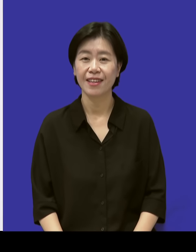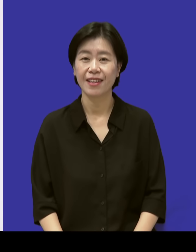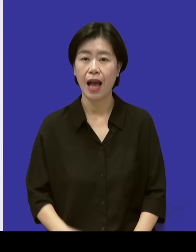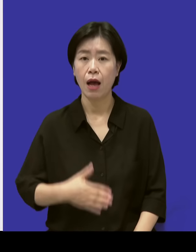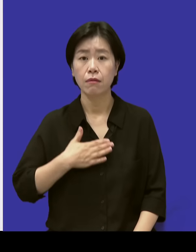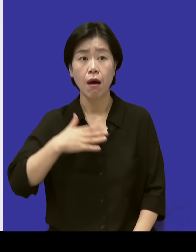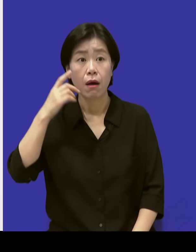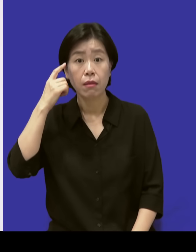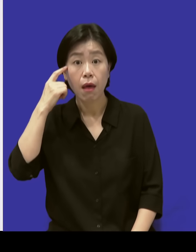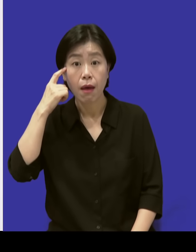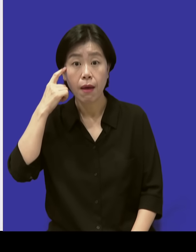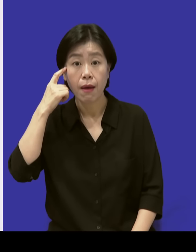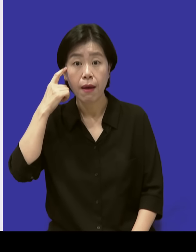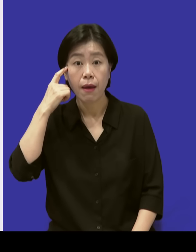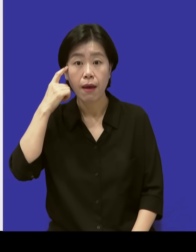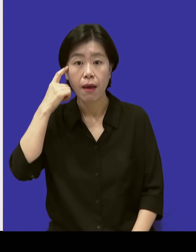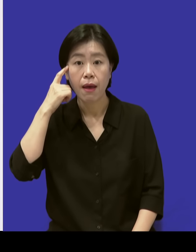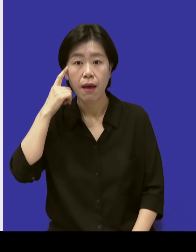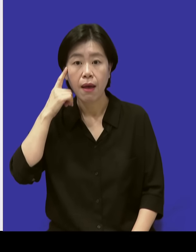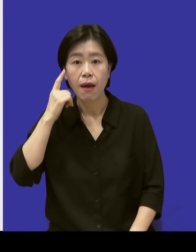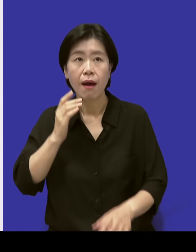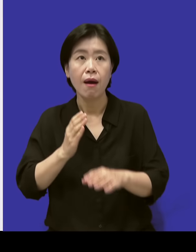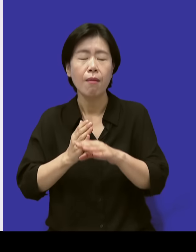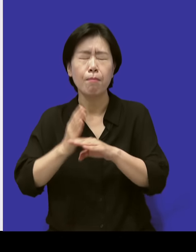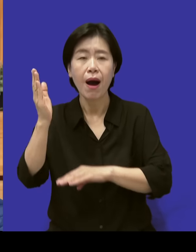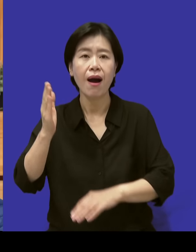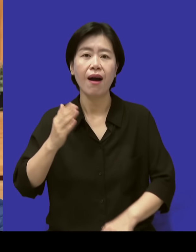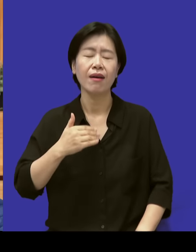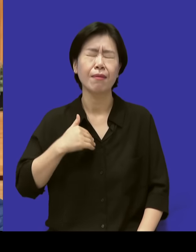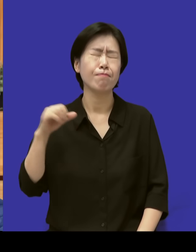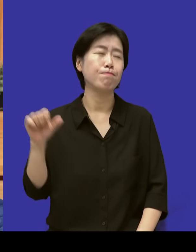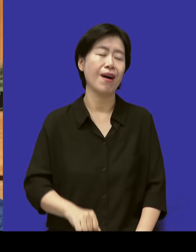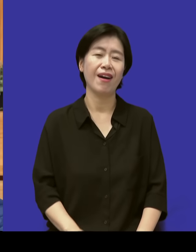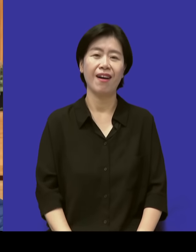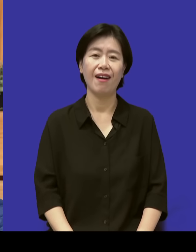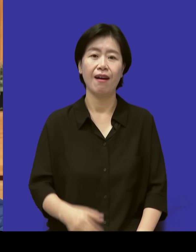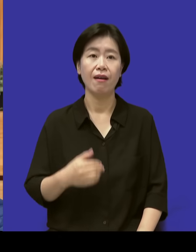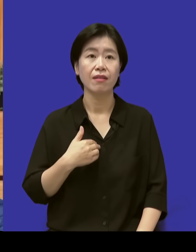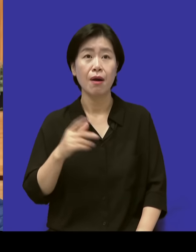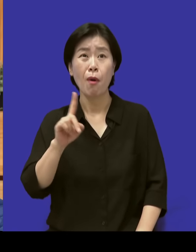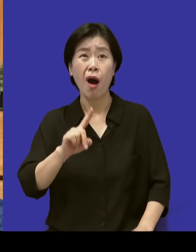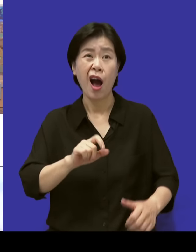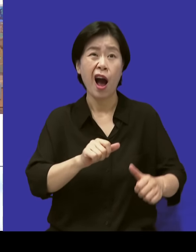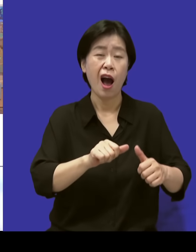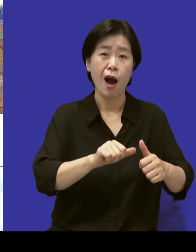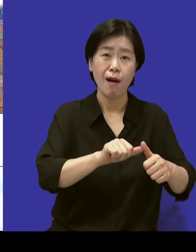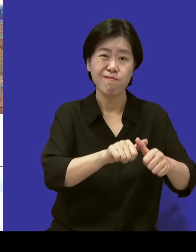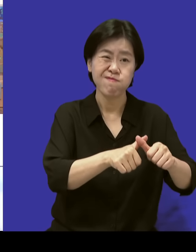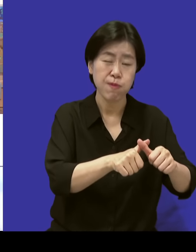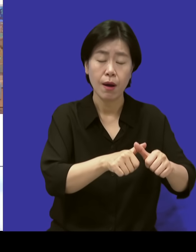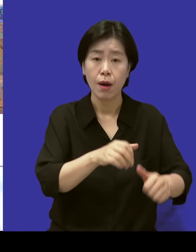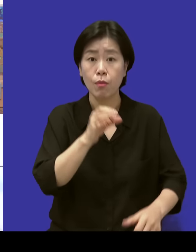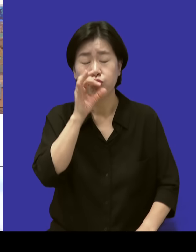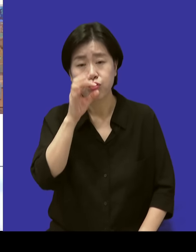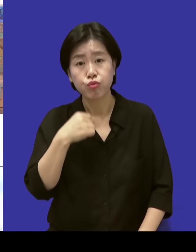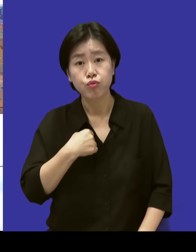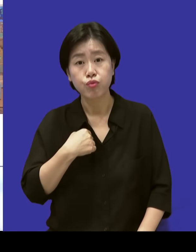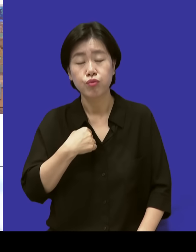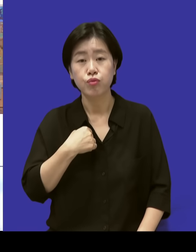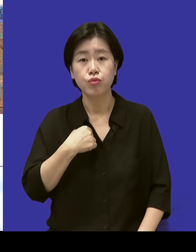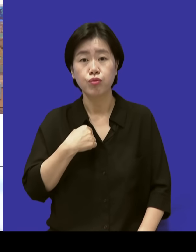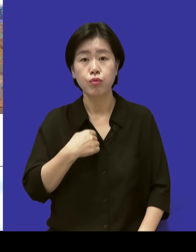제가 생각했던 것보다 훨씬 더 제가 많이 날아다녔습니다. 제가 아무것도 해보지도 못하고 그렇죠, 그렇죠. 남경진